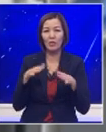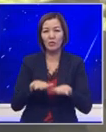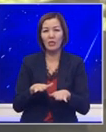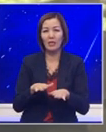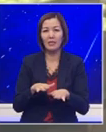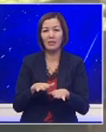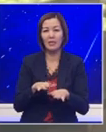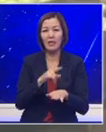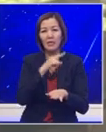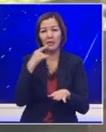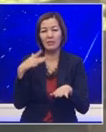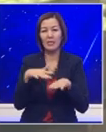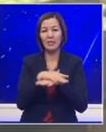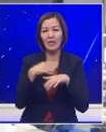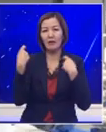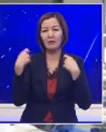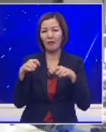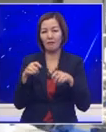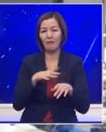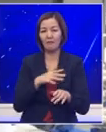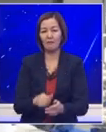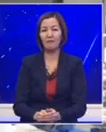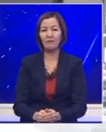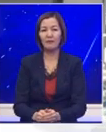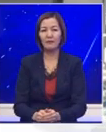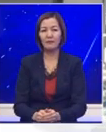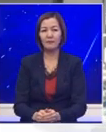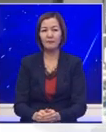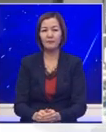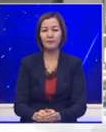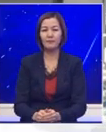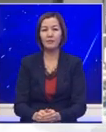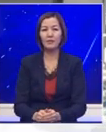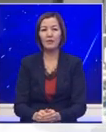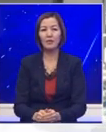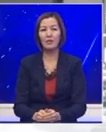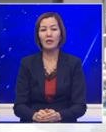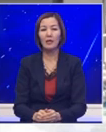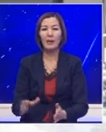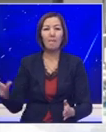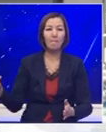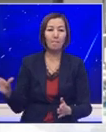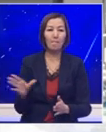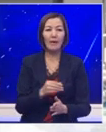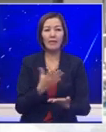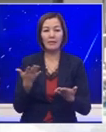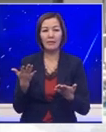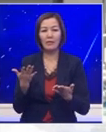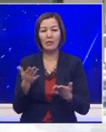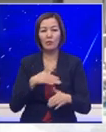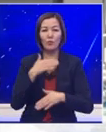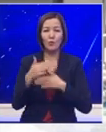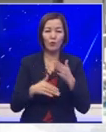және ресейлік нарыққа шығады. Это такой процесс, как бы консервация. Сублимация өнімдегі барлығы қалды кетіруге мүмкіндік